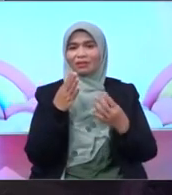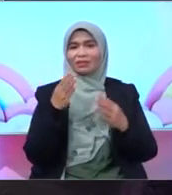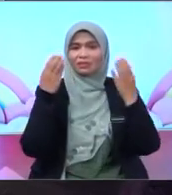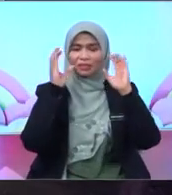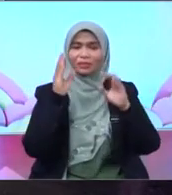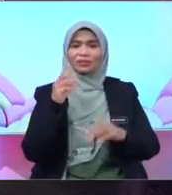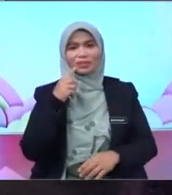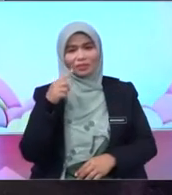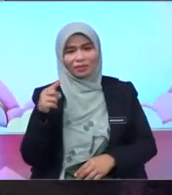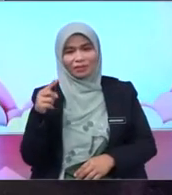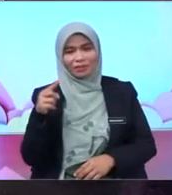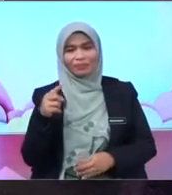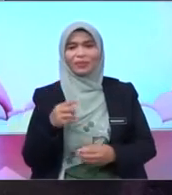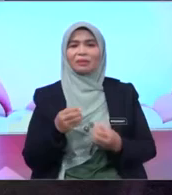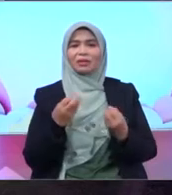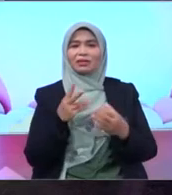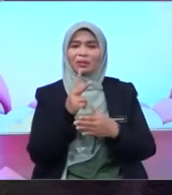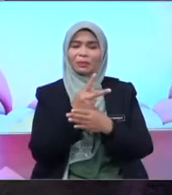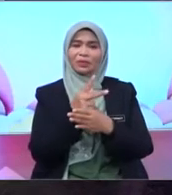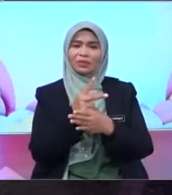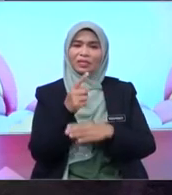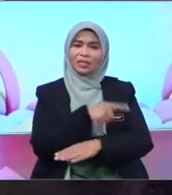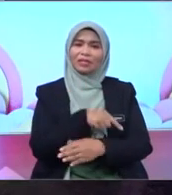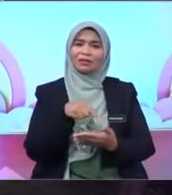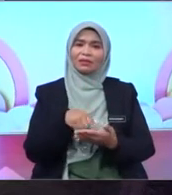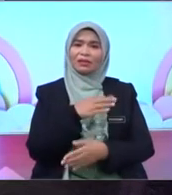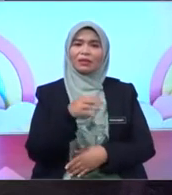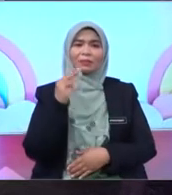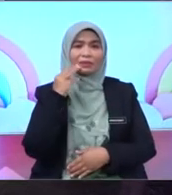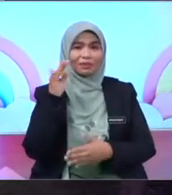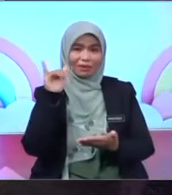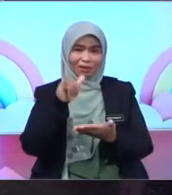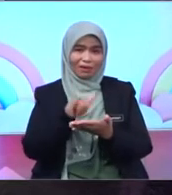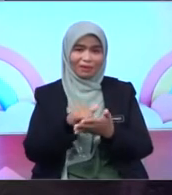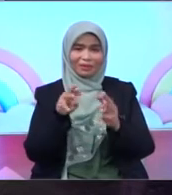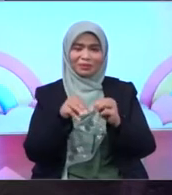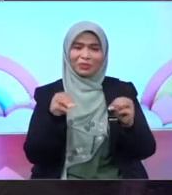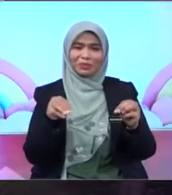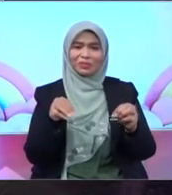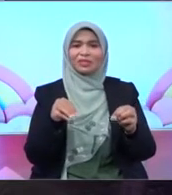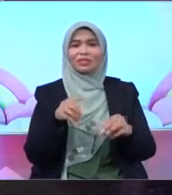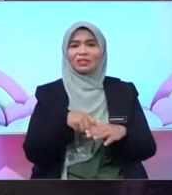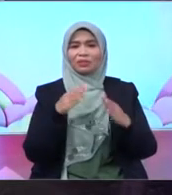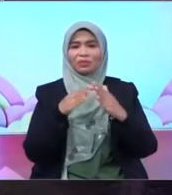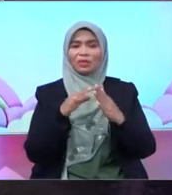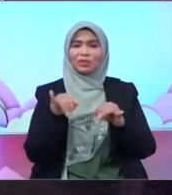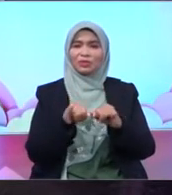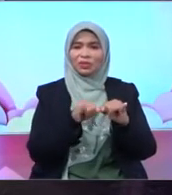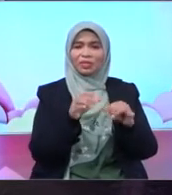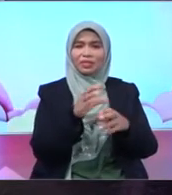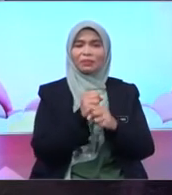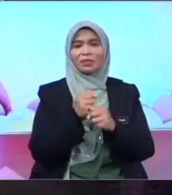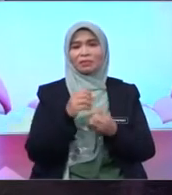ilmu pada hari ini banyak yang ngira telah pelajari dan Mira yakin murid-murid di rumah yang menonton sehingga kebocoran sangat pun dapat belajar